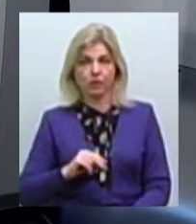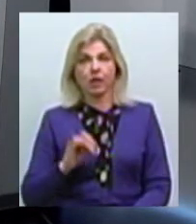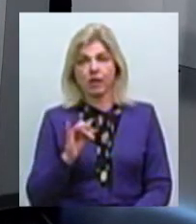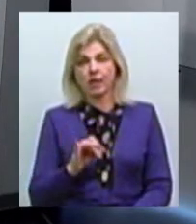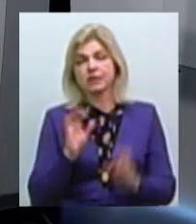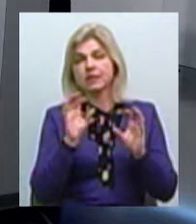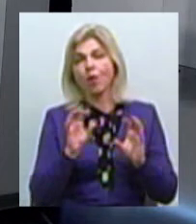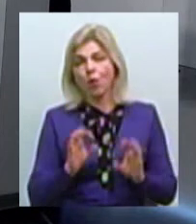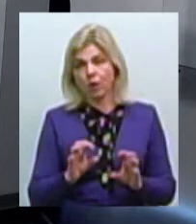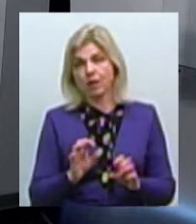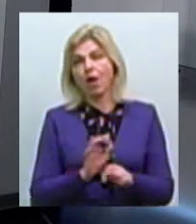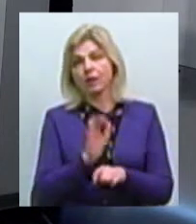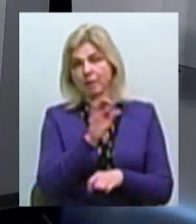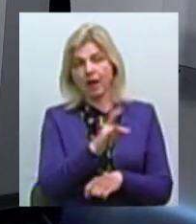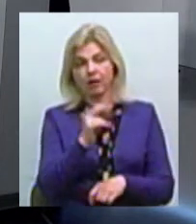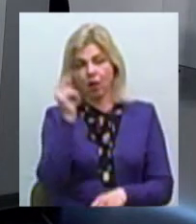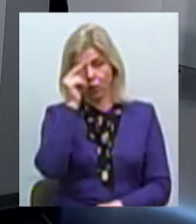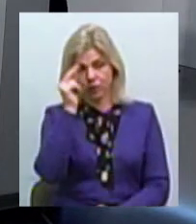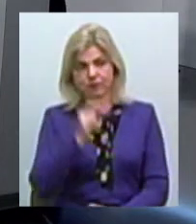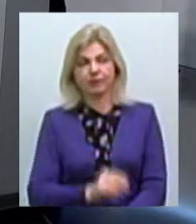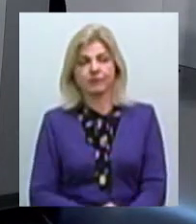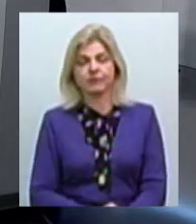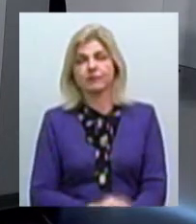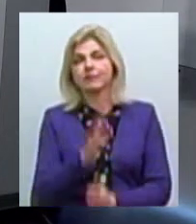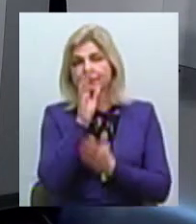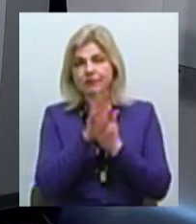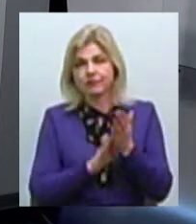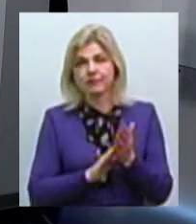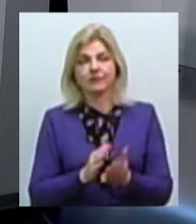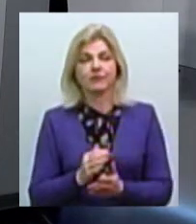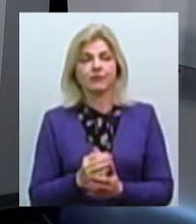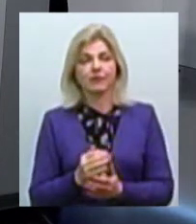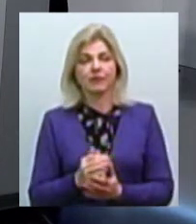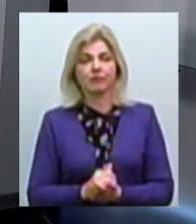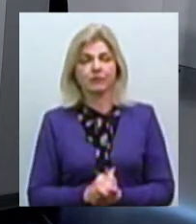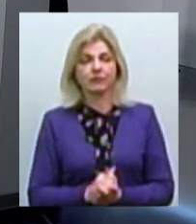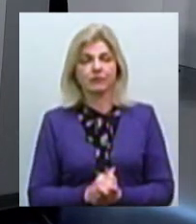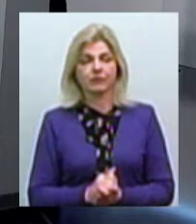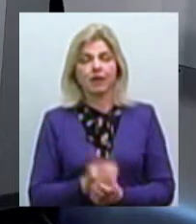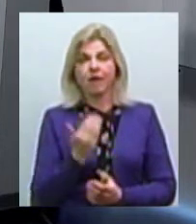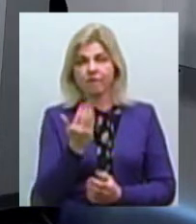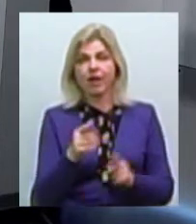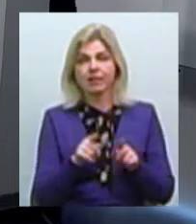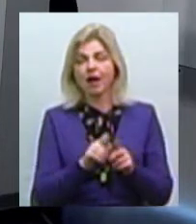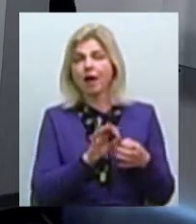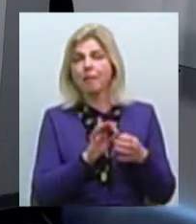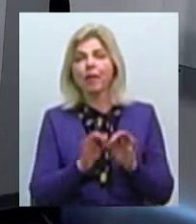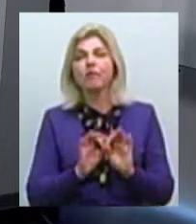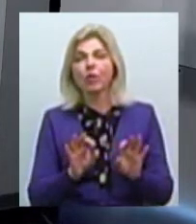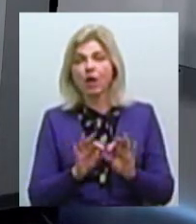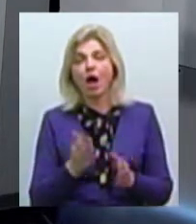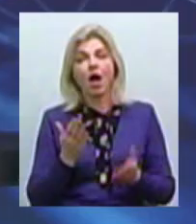законно отправляющих на курс они сдают их за номер опрошено стиркой детей на распорядка еще